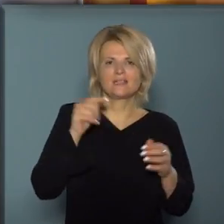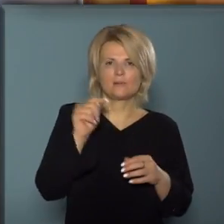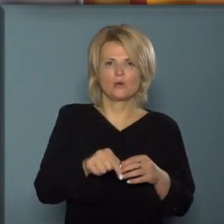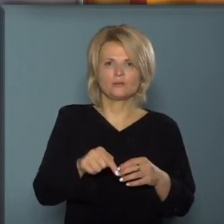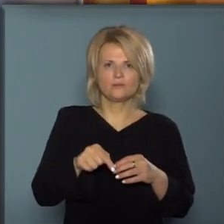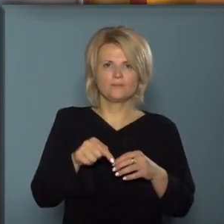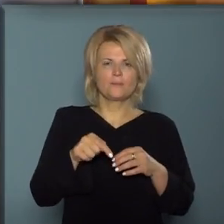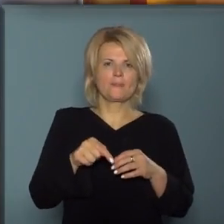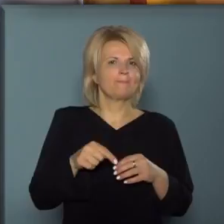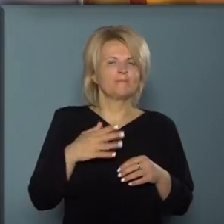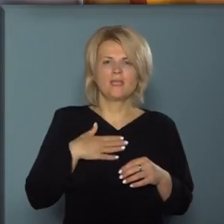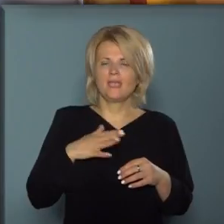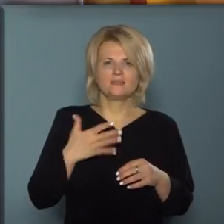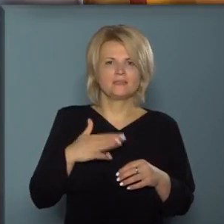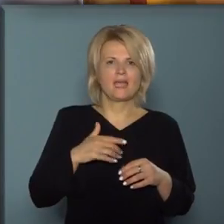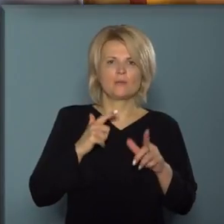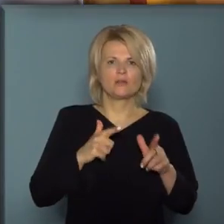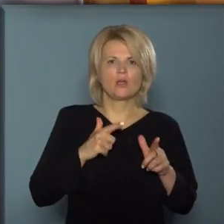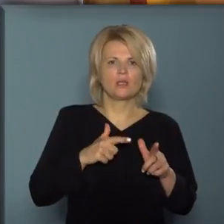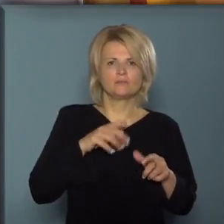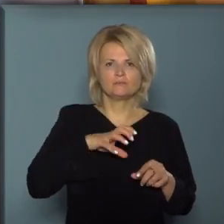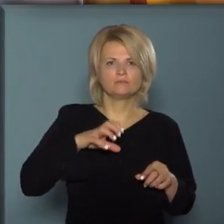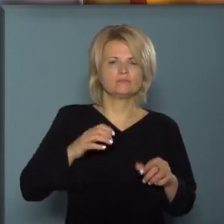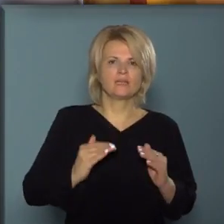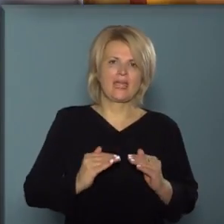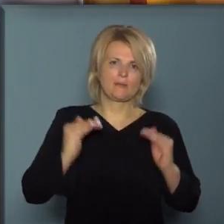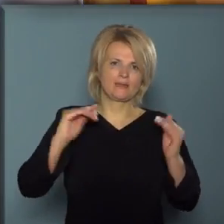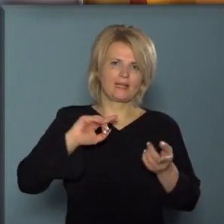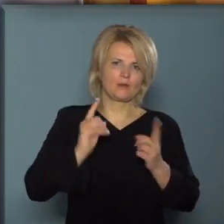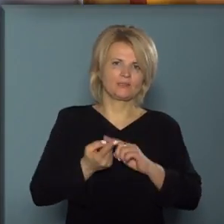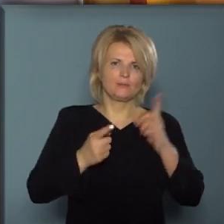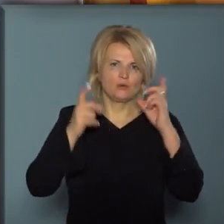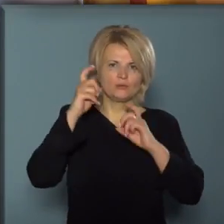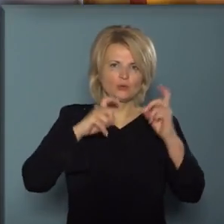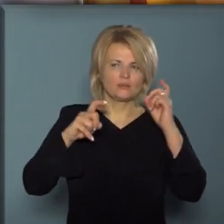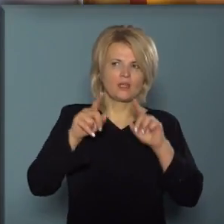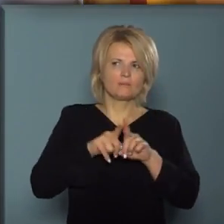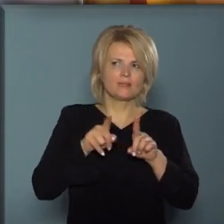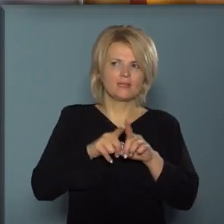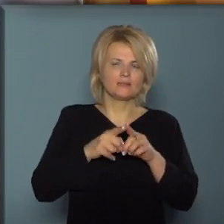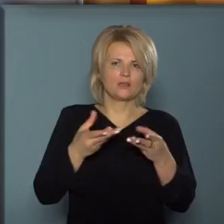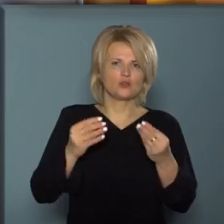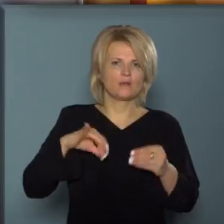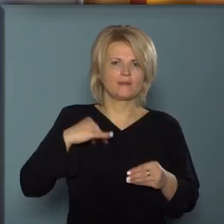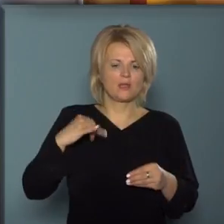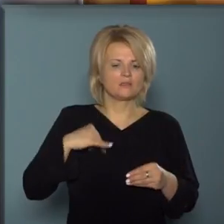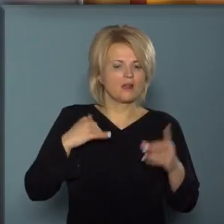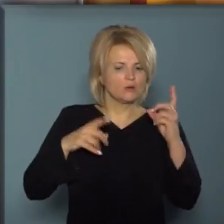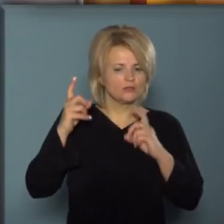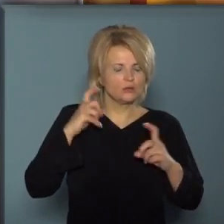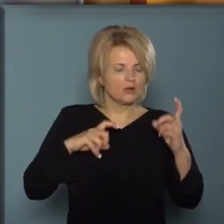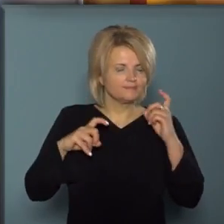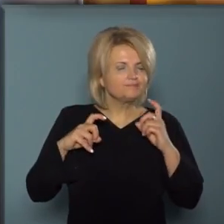kezdeném onnan, hogy én nem az adagokat emeltem kezdetben, igen, hanem én azt gondoltam, mint ahogy nagyon sok